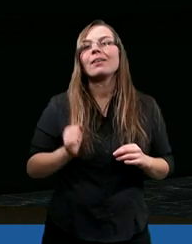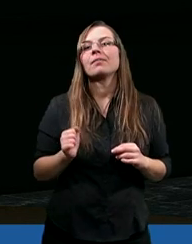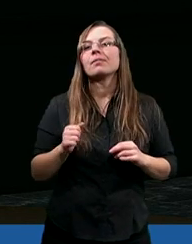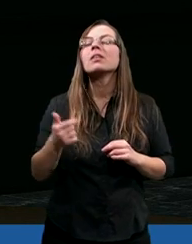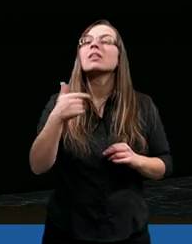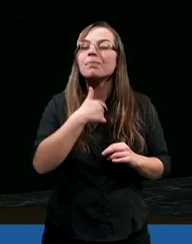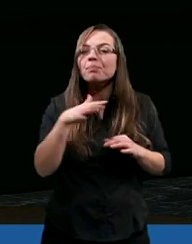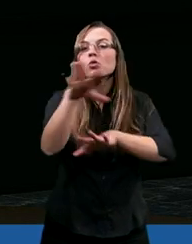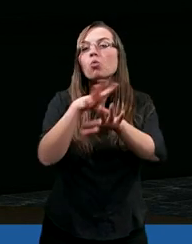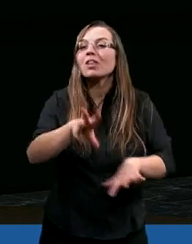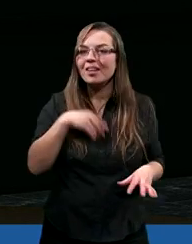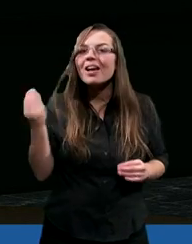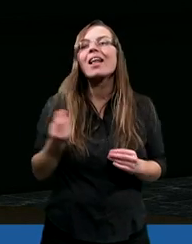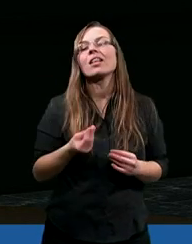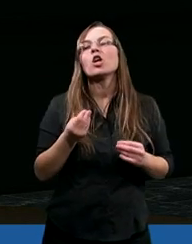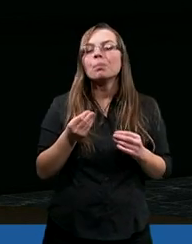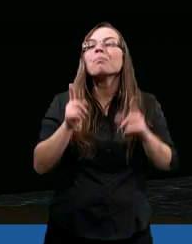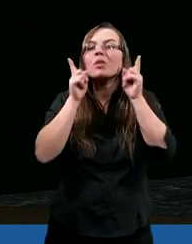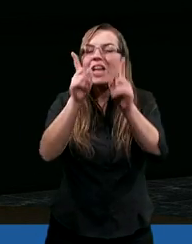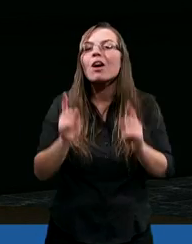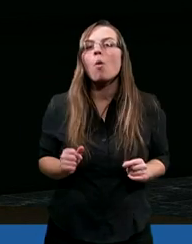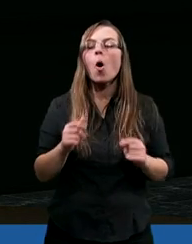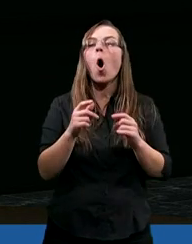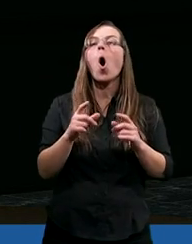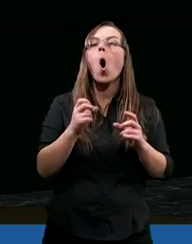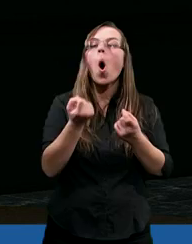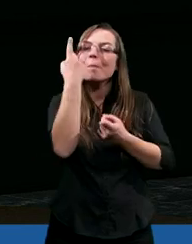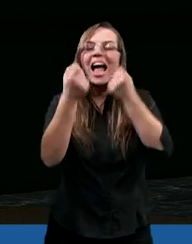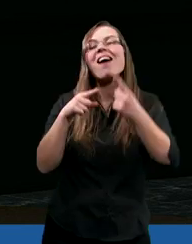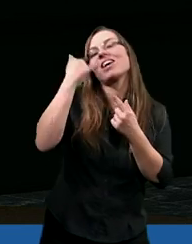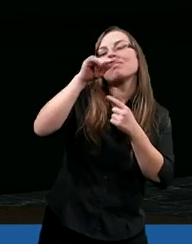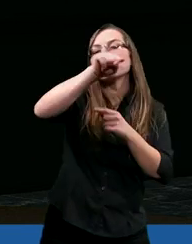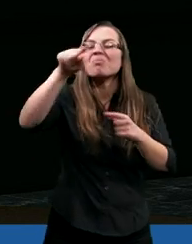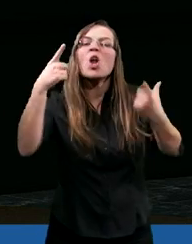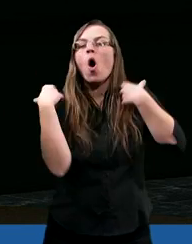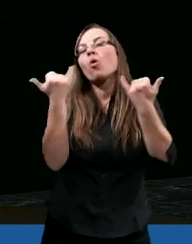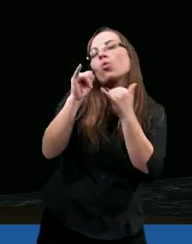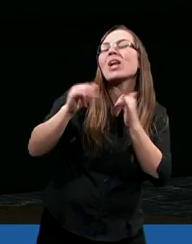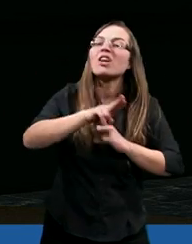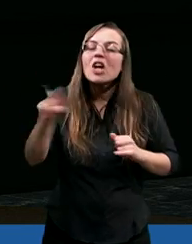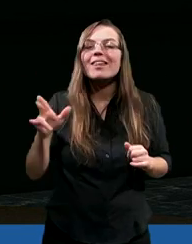i Duch Święty rzekomo objawia temu, czy tamtemu różne rzeczy.